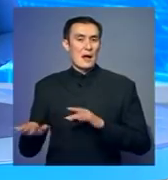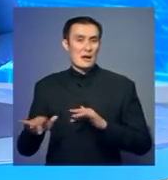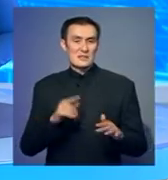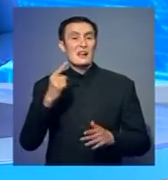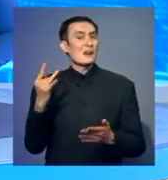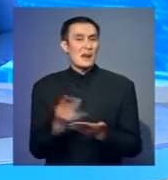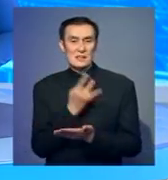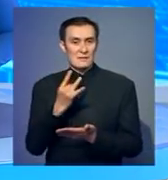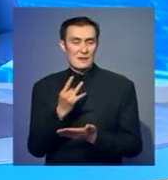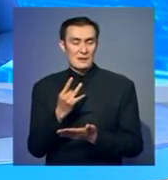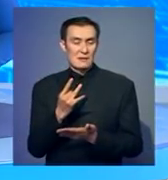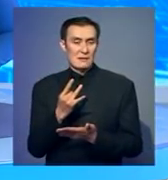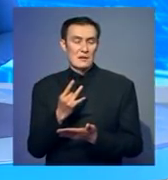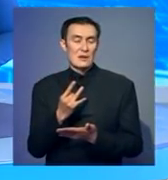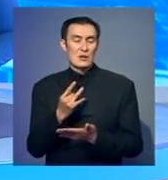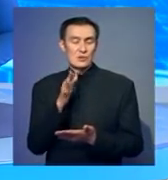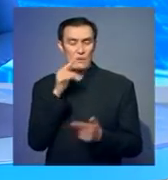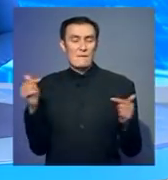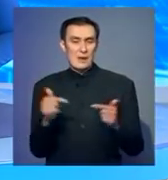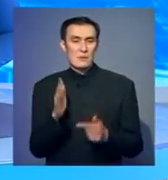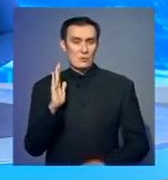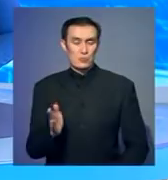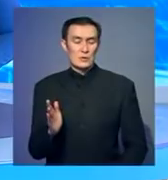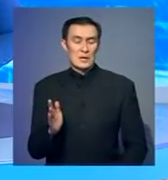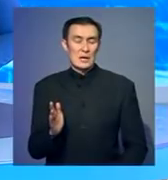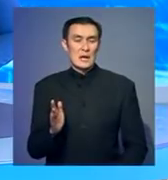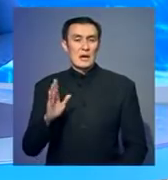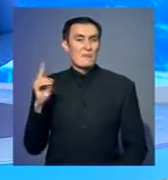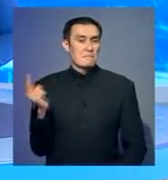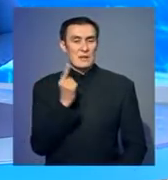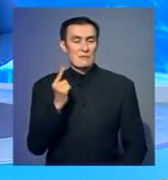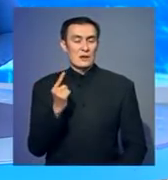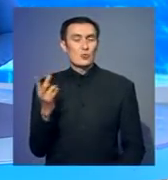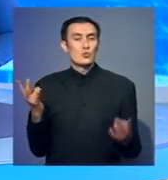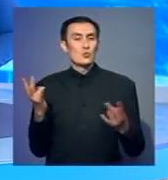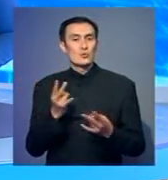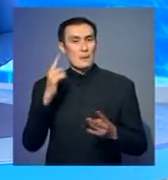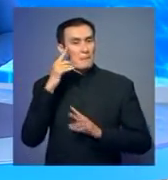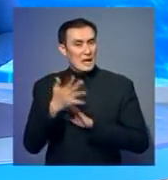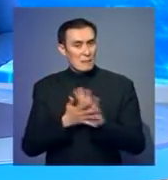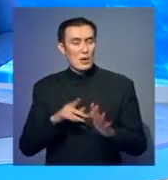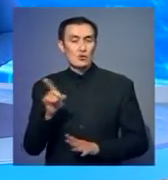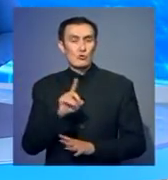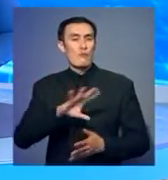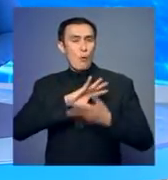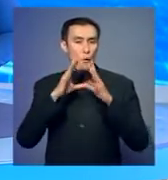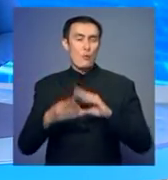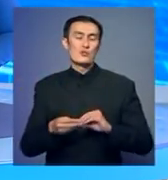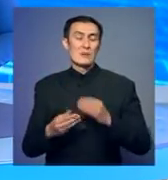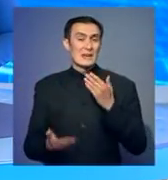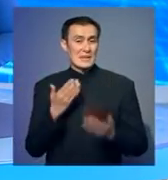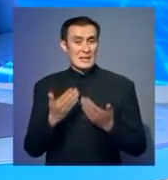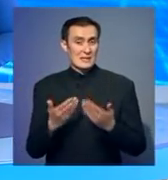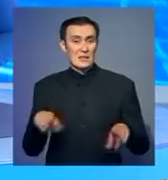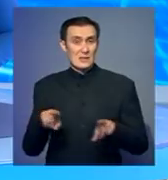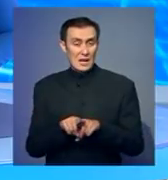разово приходит, это своевременно. Во-первых, надо понимать, что в целом, если